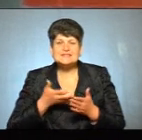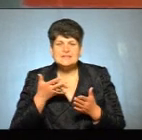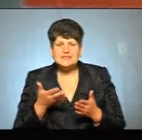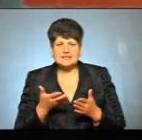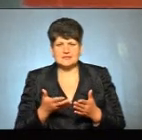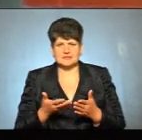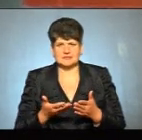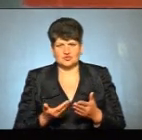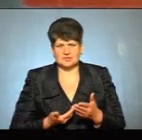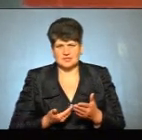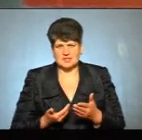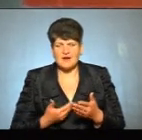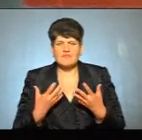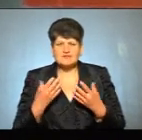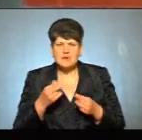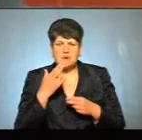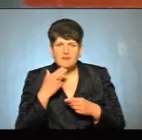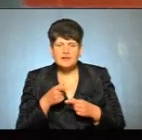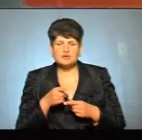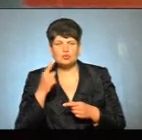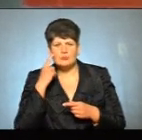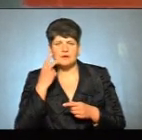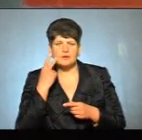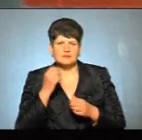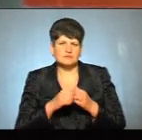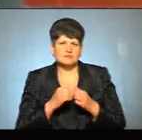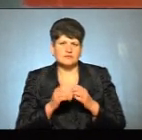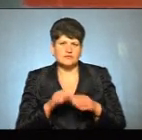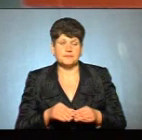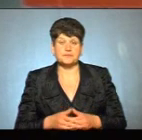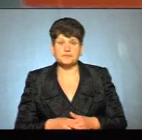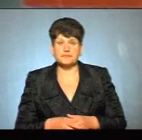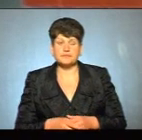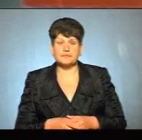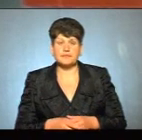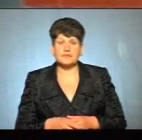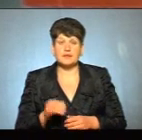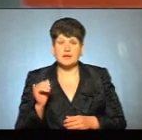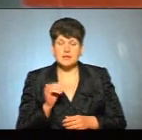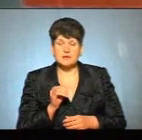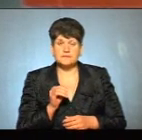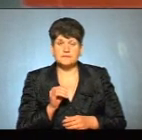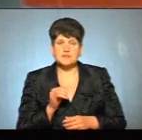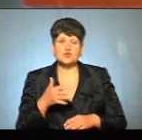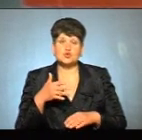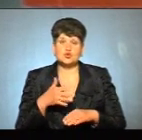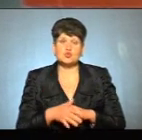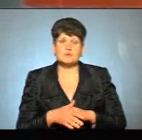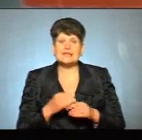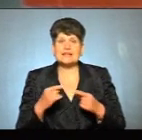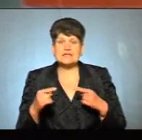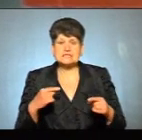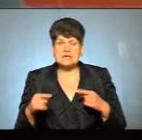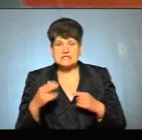яких вони звикли, які вже перетворилися на повсякденні, зокрема, навіть ті самі богослужіння. і зрозуміють різницю